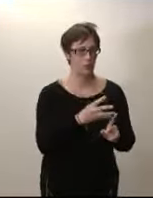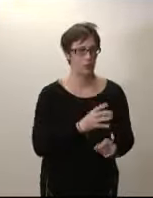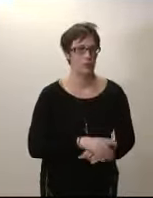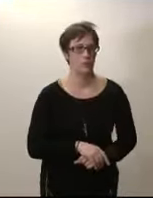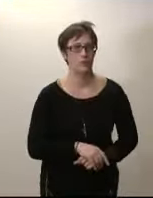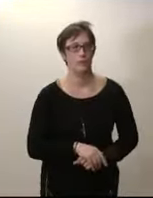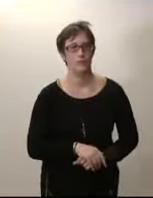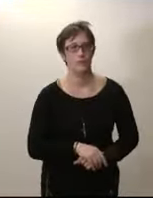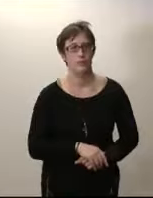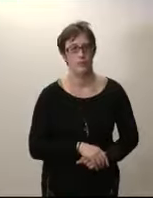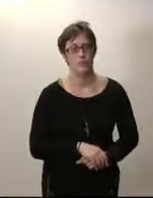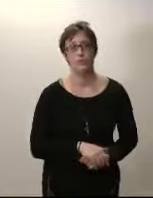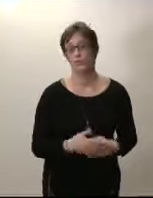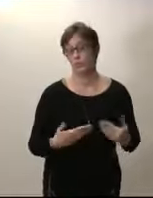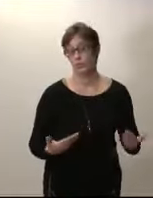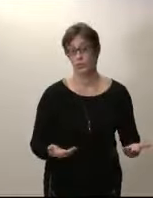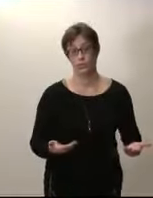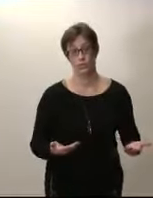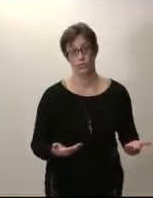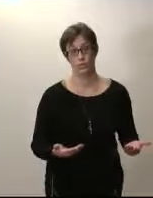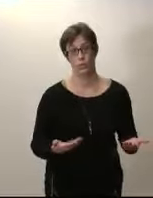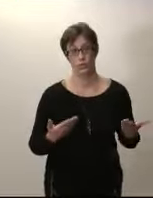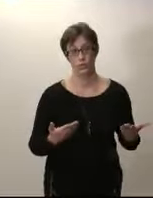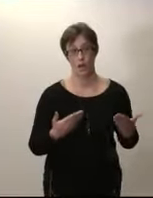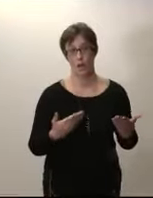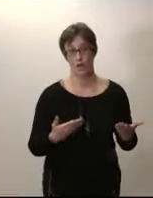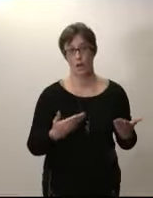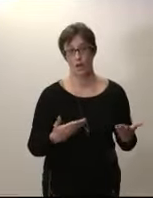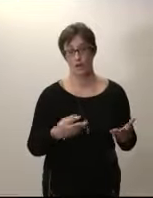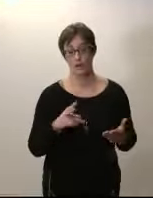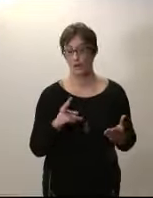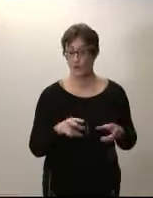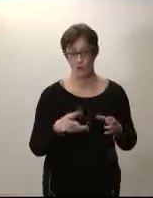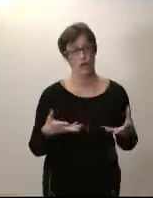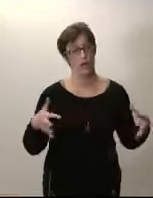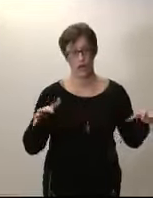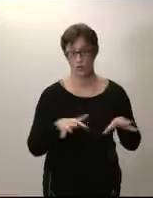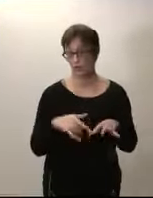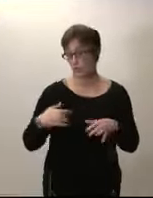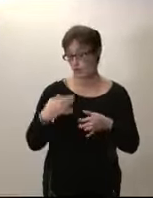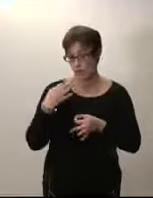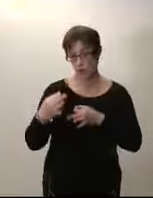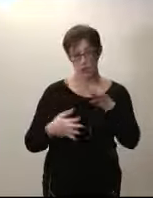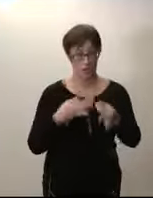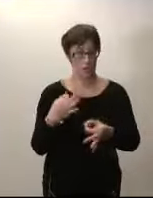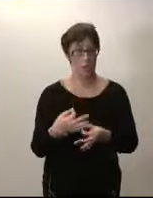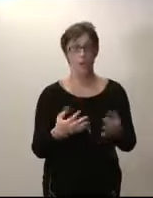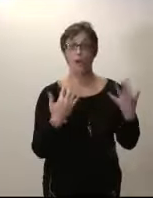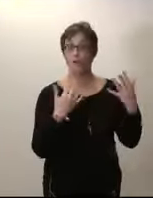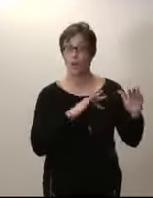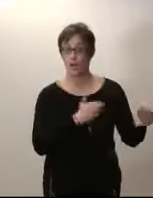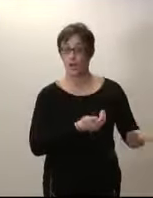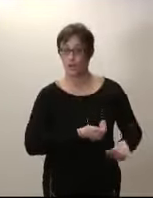la traduction de ce que nous vous disions dans les réunions précédentes. Il y a bien une baisse des frais de réception et de